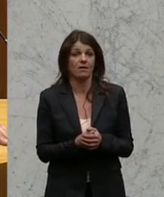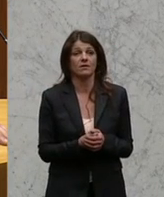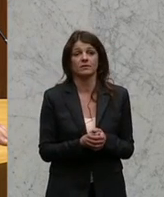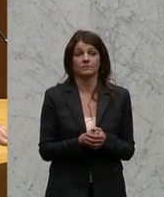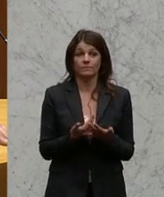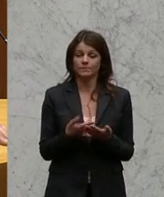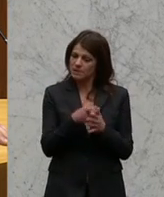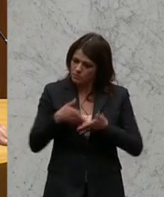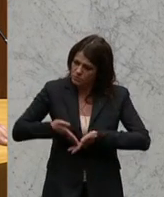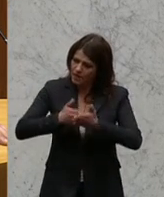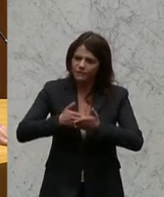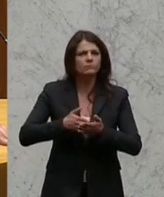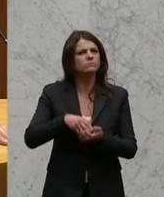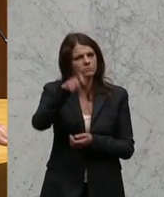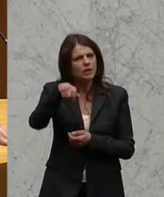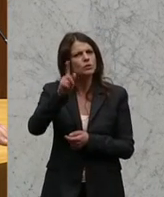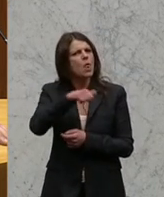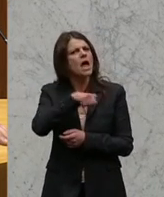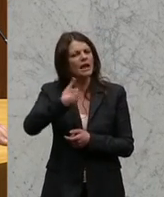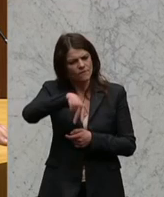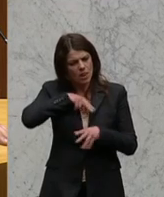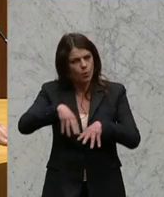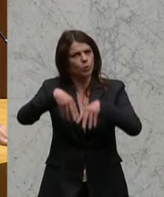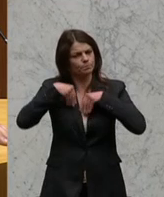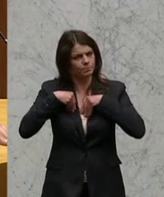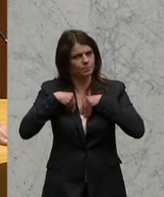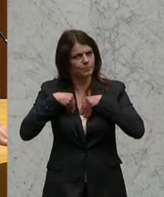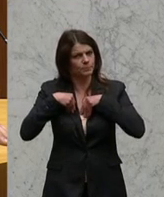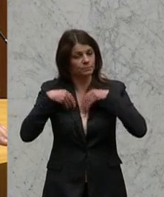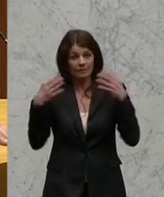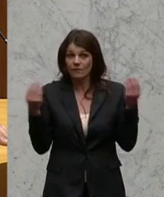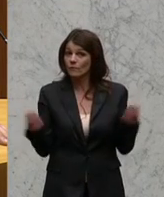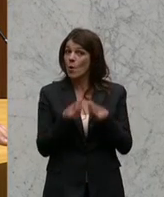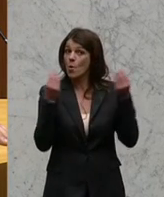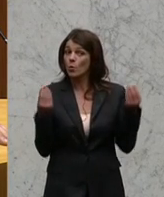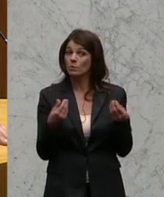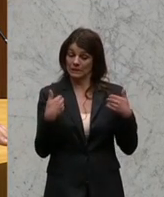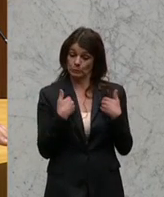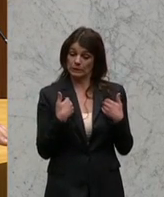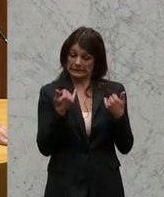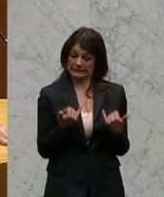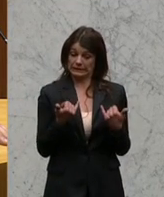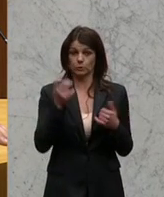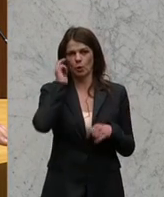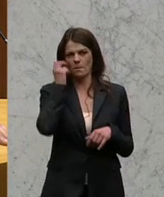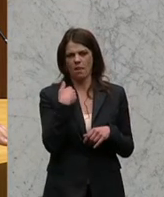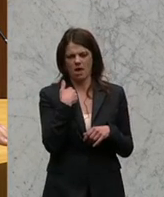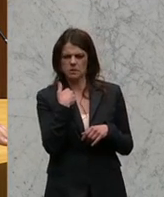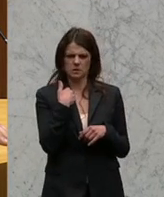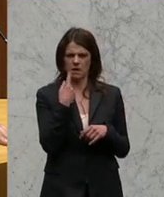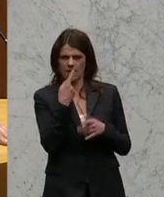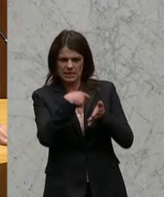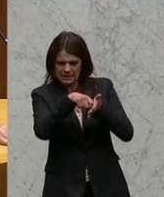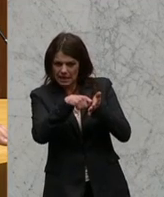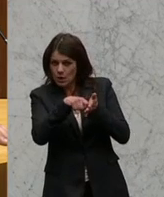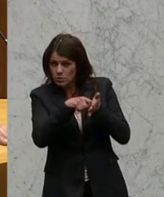Es ist ein Beitrag zur Eigenverantwortlichkeit unserer Bürger. Denn ich muss mich jetzt überlegen, welche Sanierungsmaßnahmen